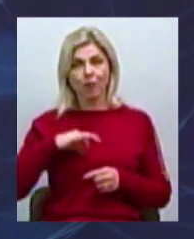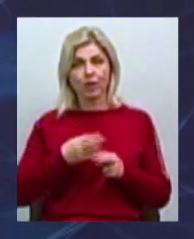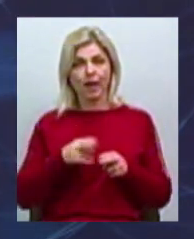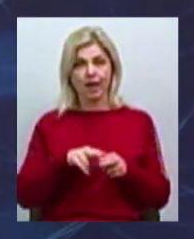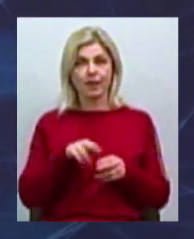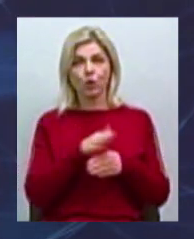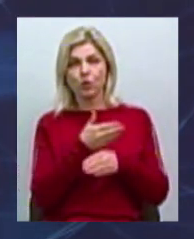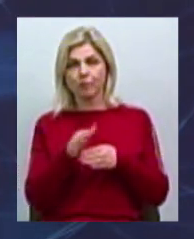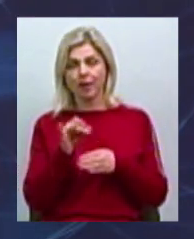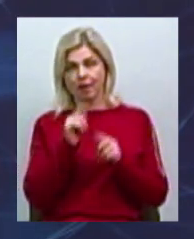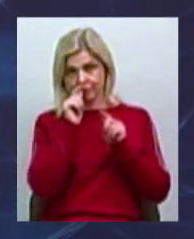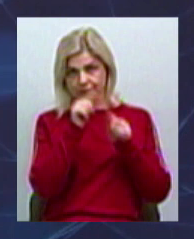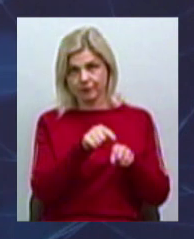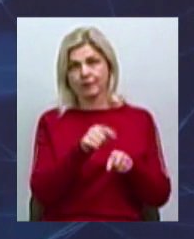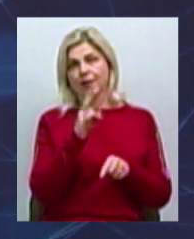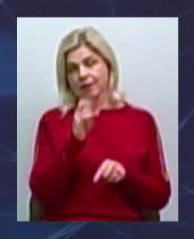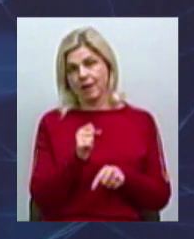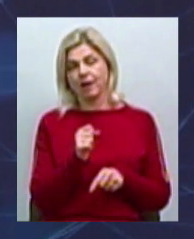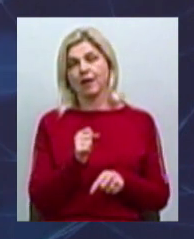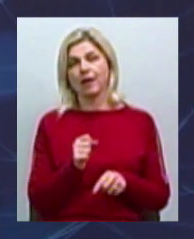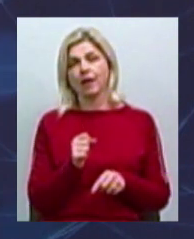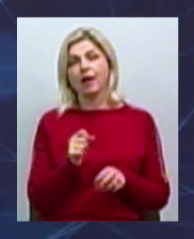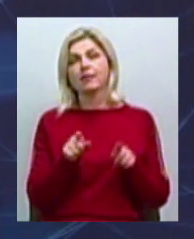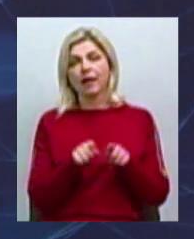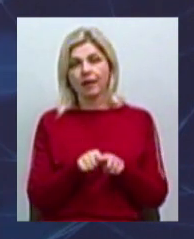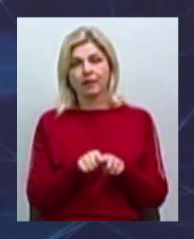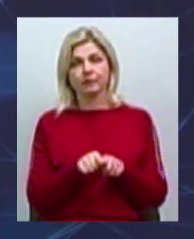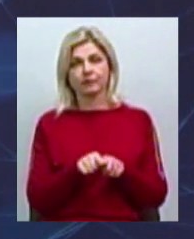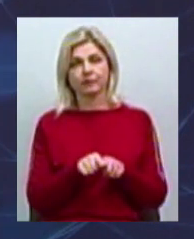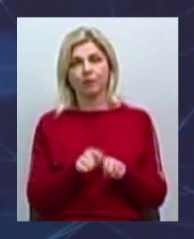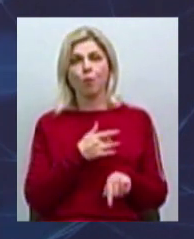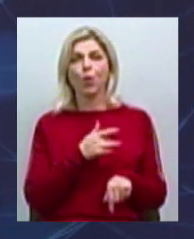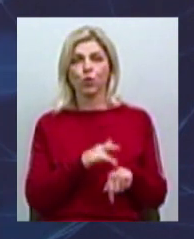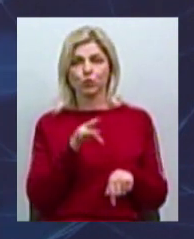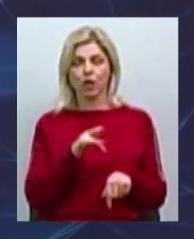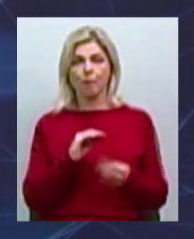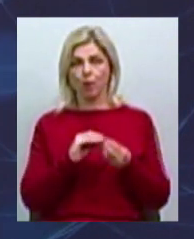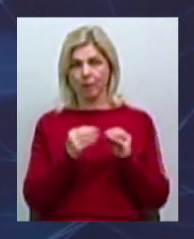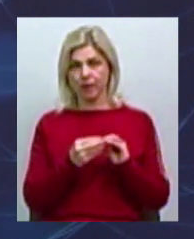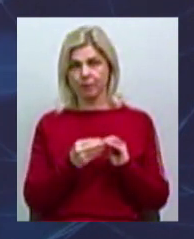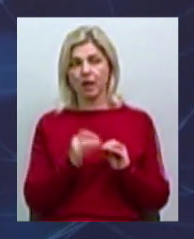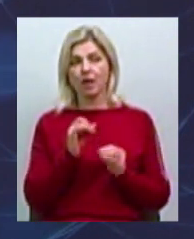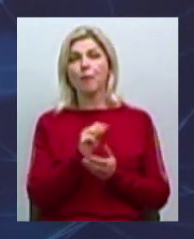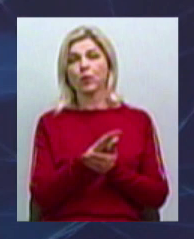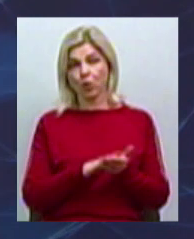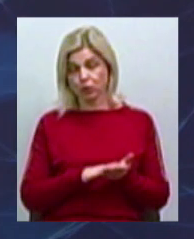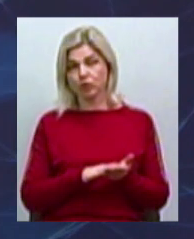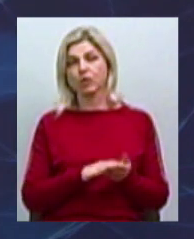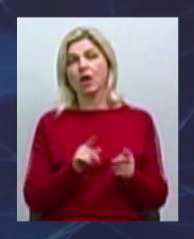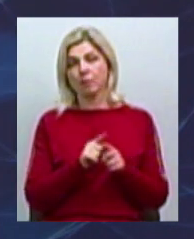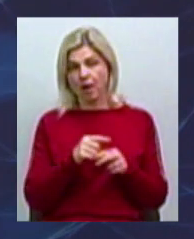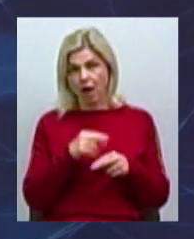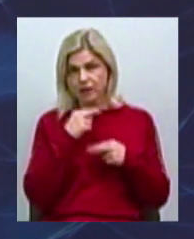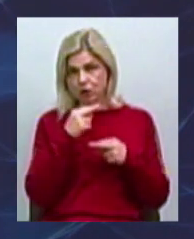і акцентували дійсно на саме на таких болючих проблемах. І, до речі, продовжують акцентувати і до